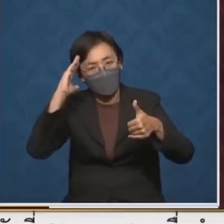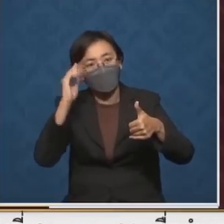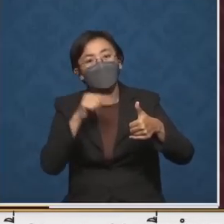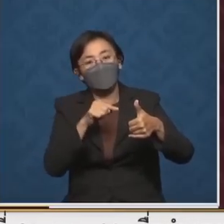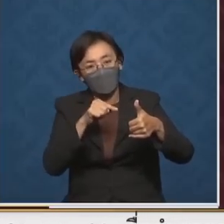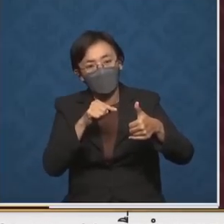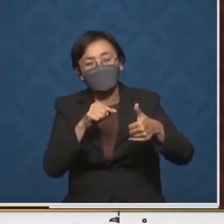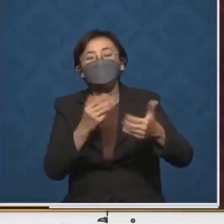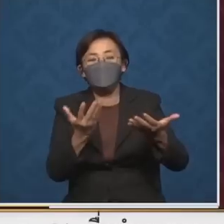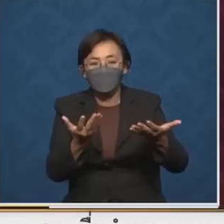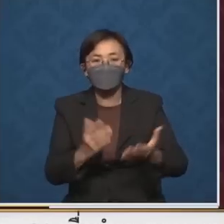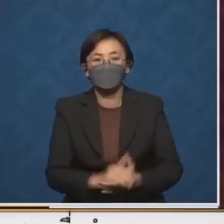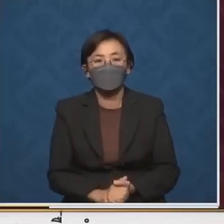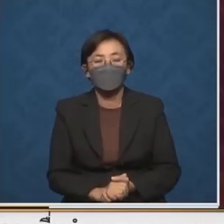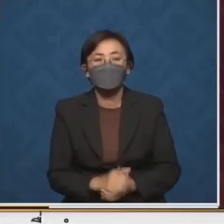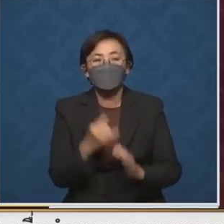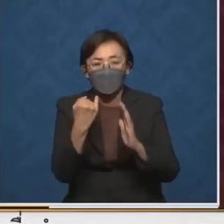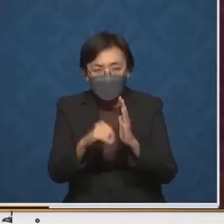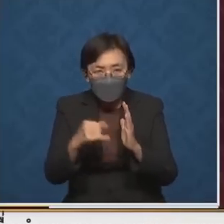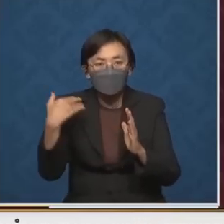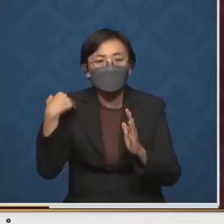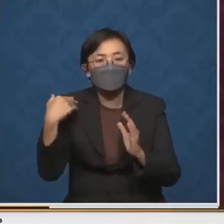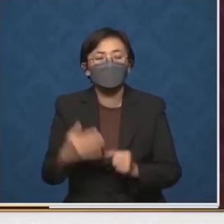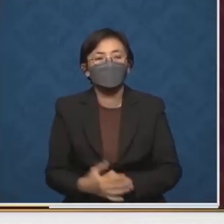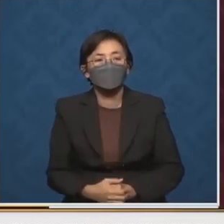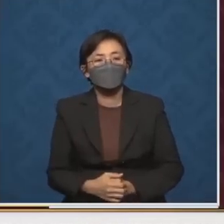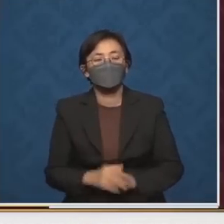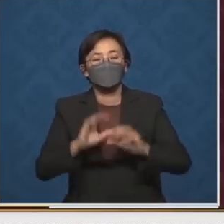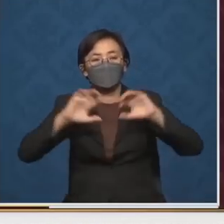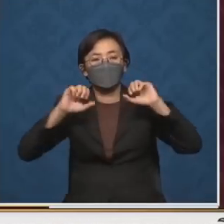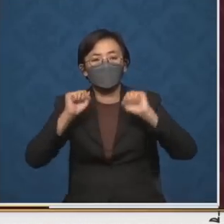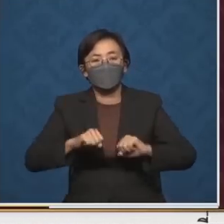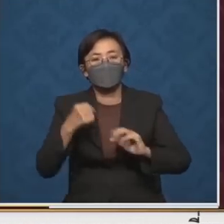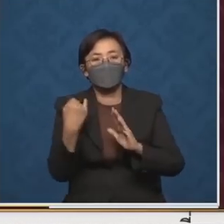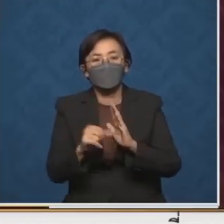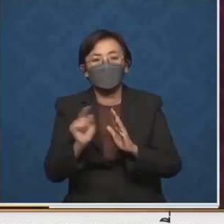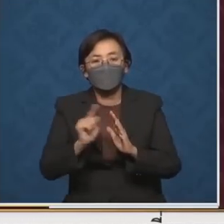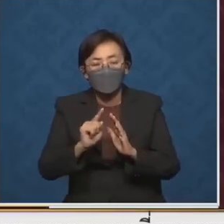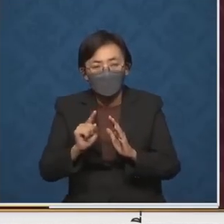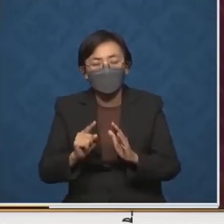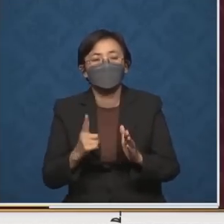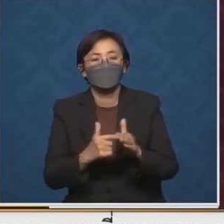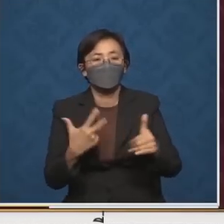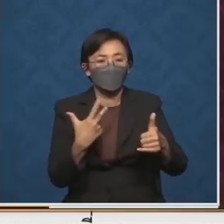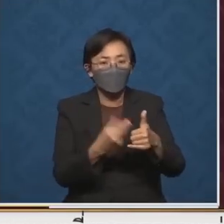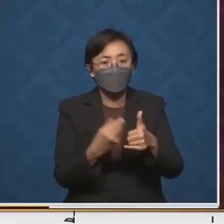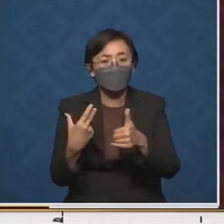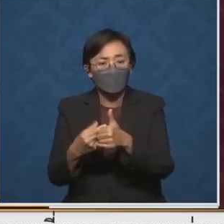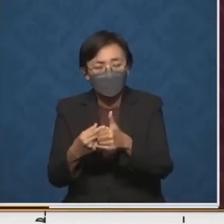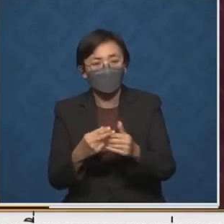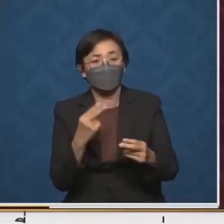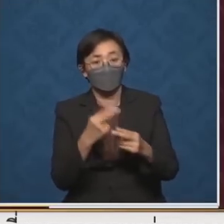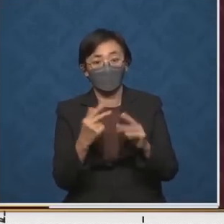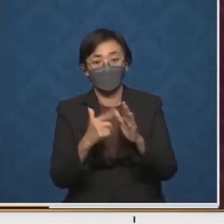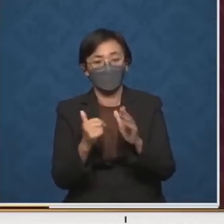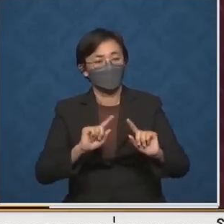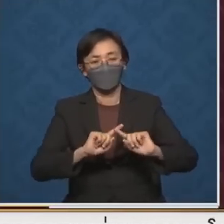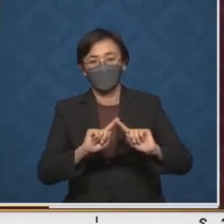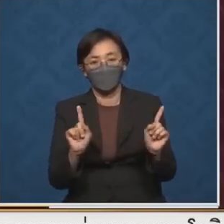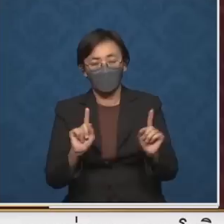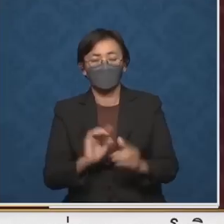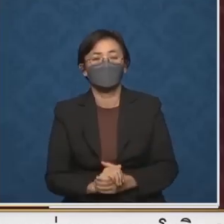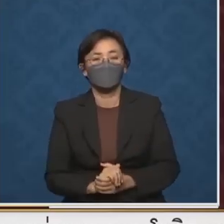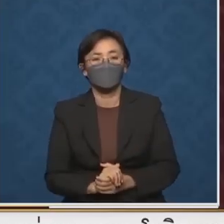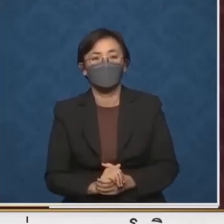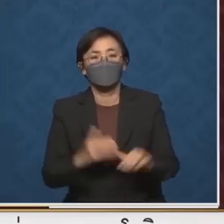ับไปดูแผนต่ไปวาผิดอกครับรัตรแตตสินใจผดภาเรื่องการฉีดวัซินไร....ผมบอกทุกคนบอก